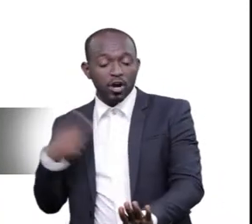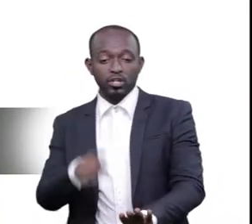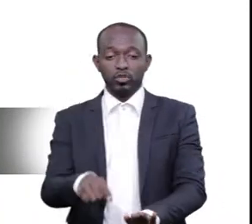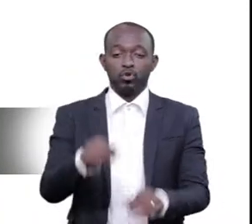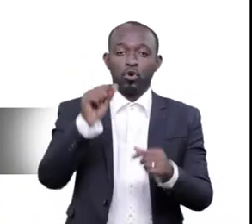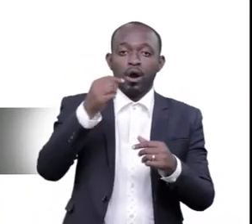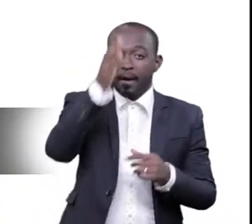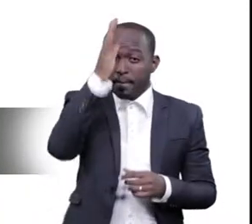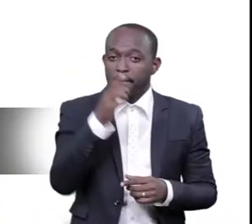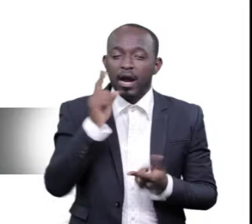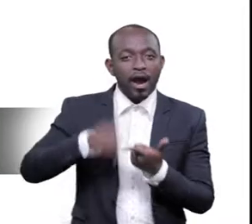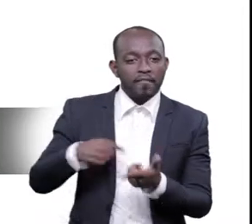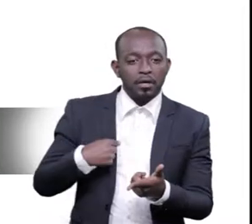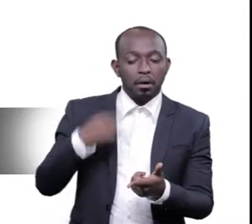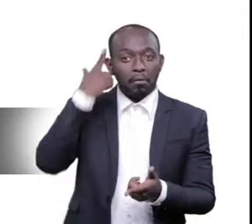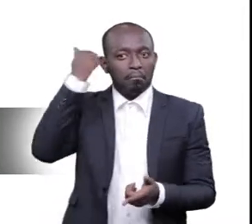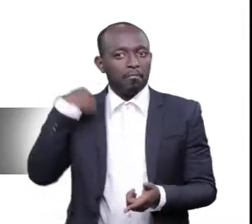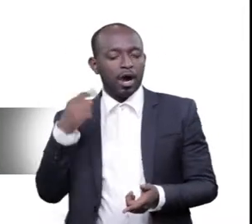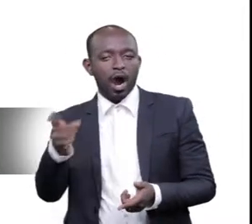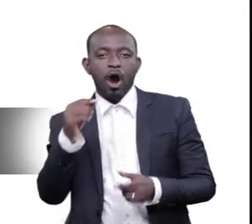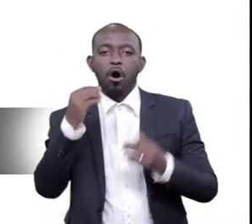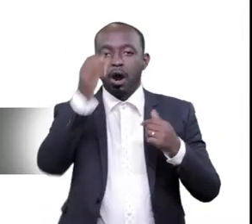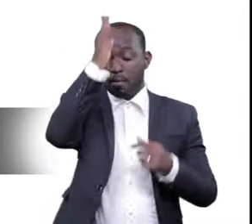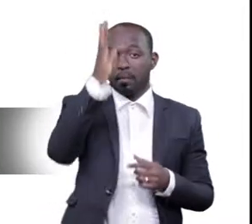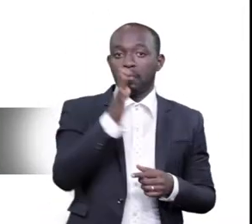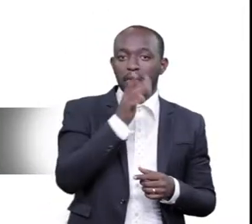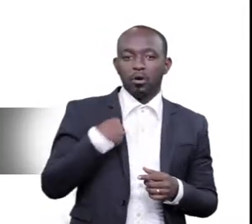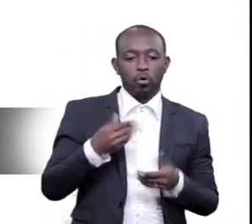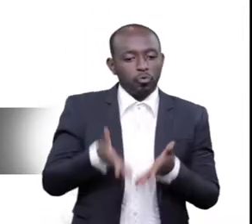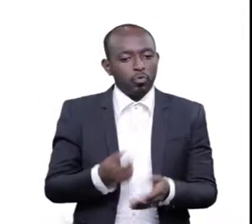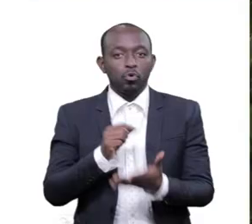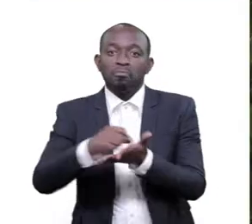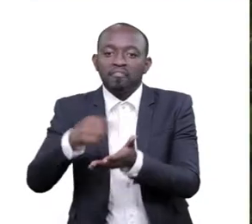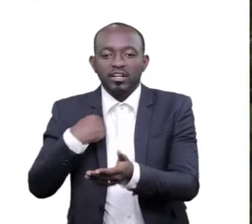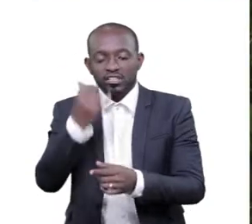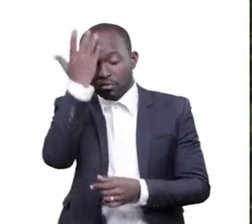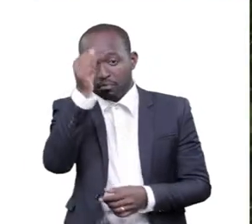ko ari bo babyeyi banjye cyane ko ari nabo nandikisha nk'ababyeyi banjye